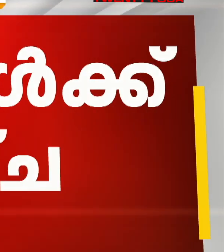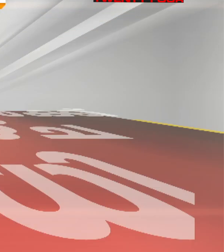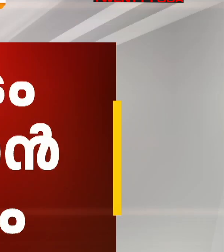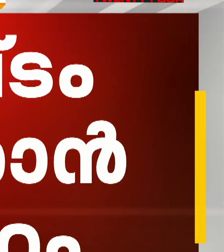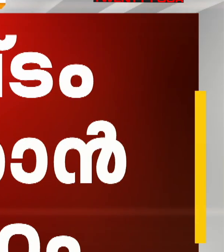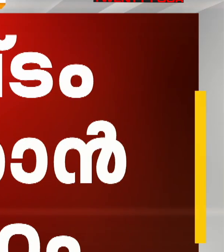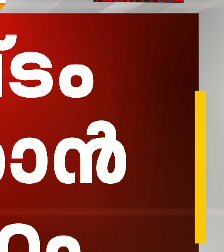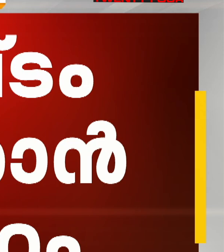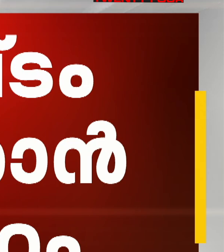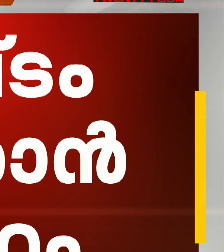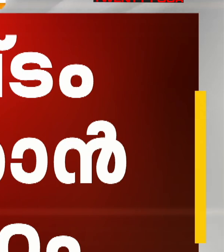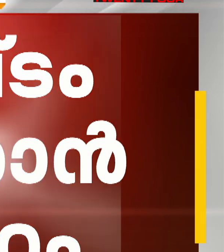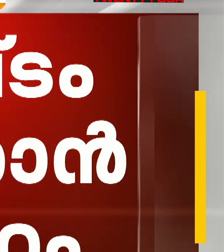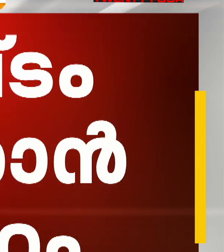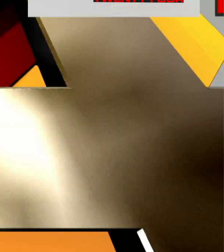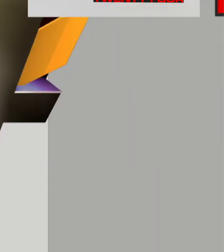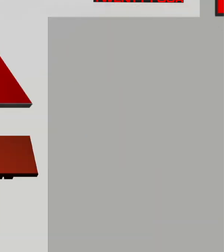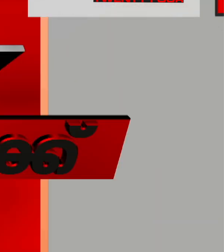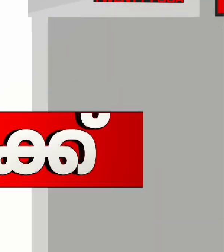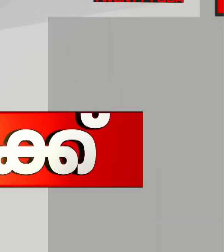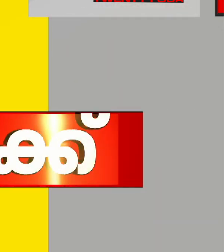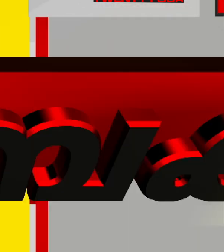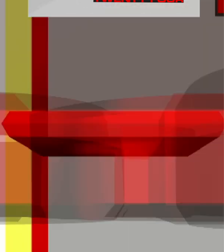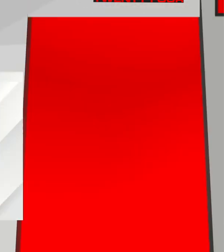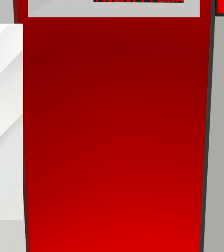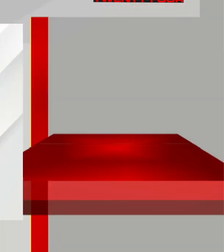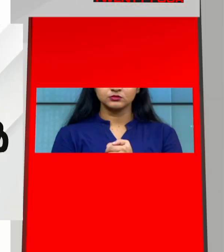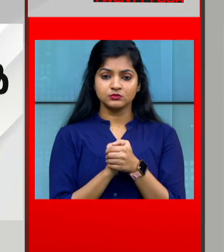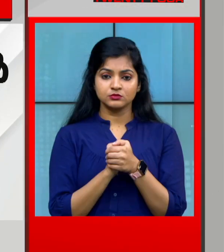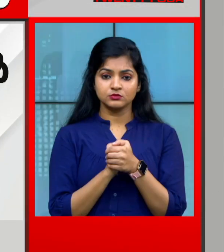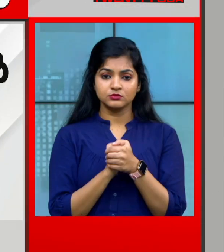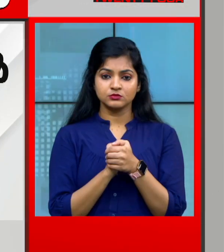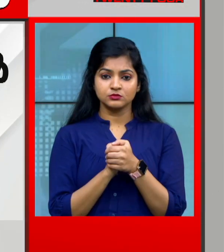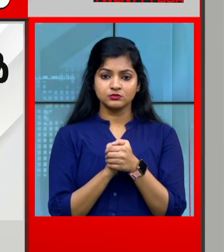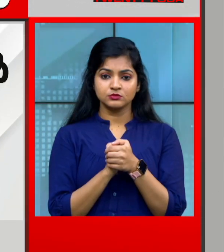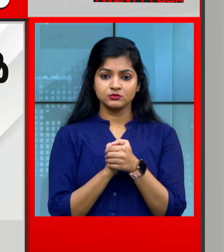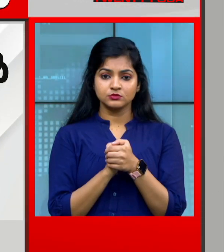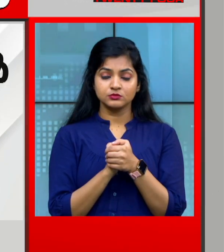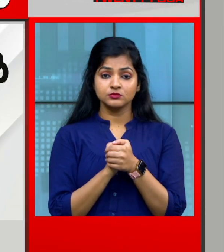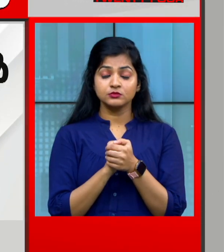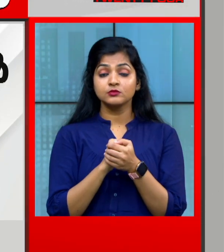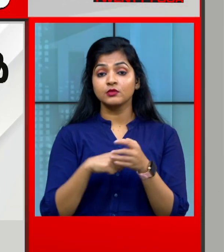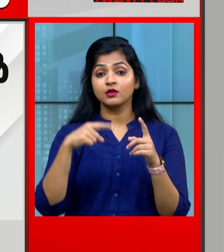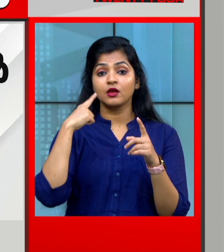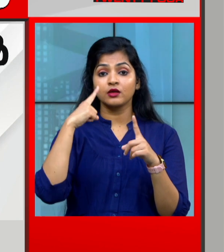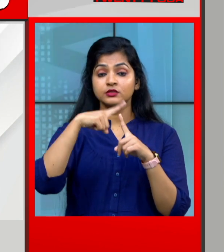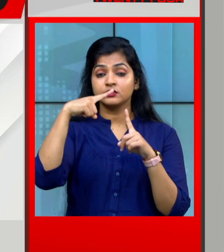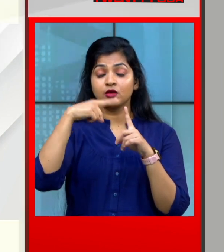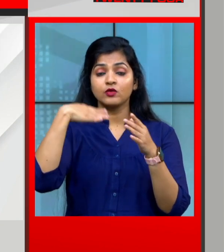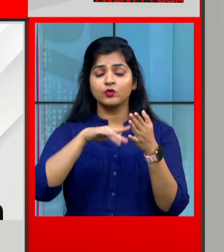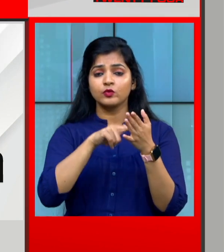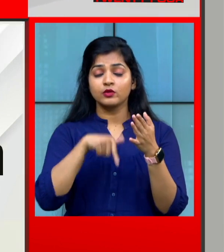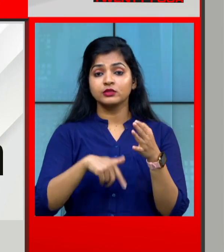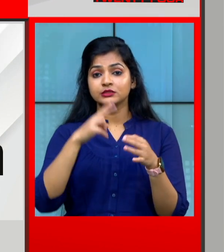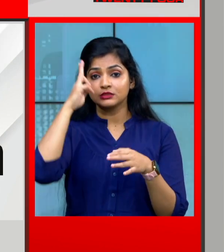അവിടുത്തെ വിദ്യാർത്ഥികൾ ഉൾപ്പെടെ പരാതി പറയുകയും ചെയ്തിരുന്നു. അതിനൊടുവിലാണ് ഇപ്പോൾ ITIകളിൽ ശനിയാഴ്ച പ്രവൃത്തി ദിനം ഒഴിവാക്കുന്നത്. അത്